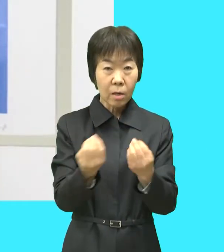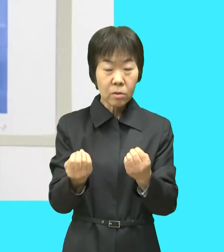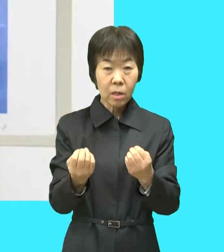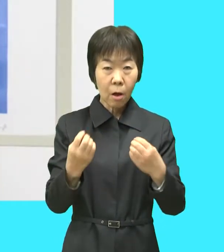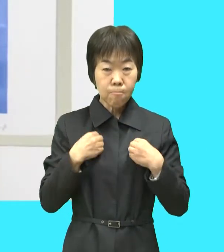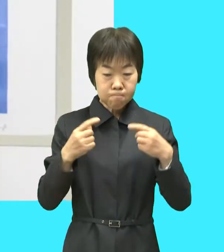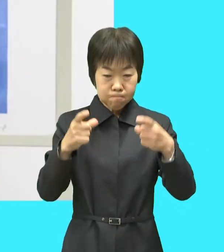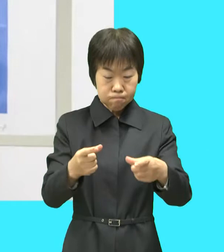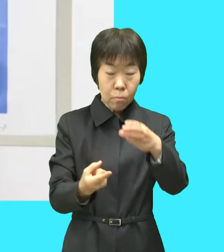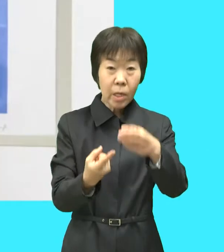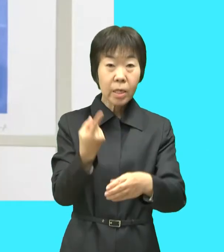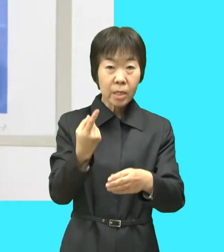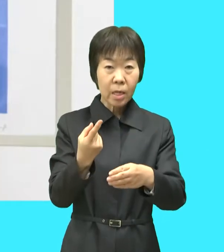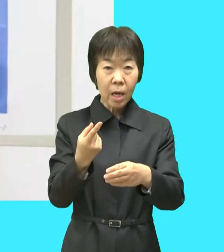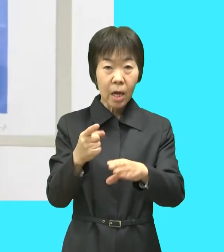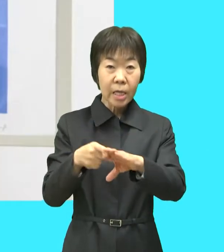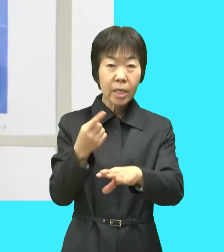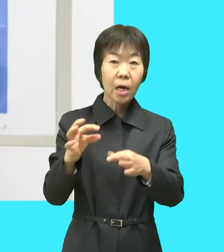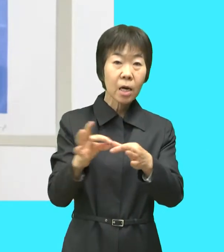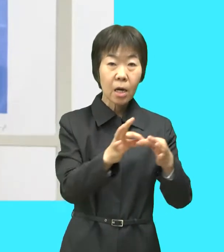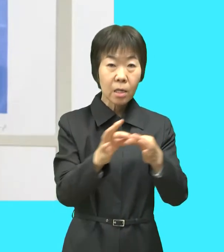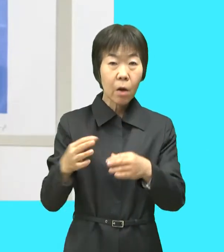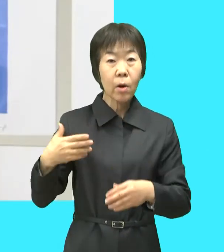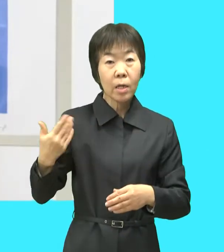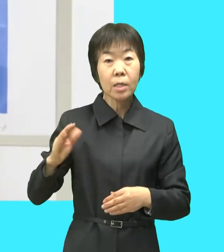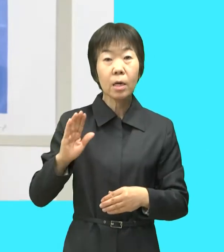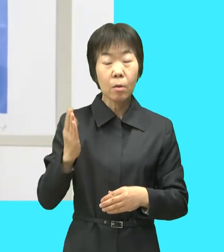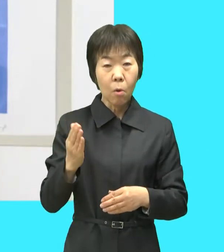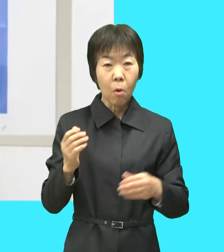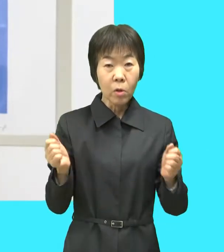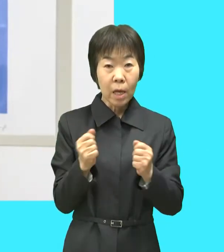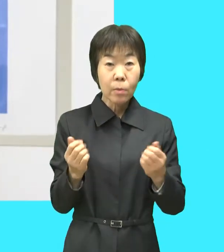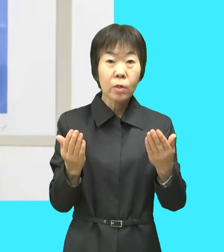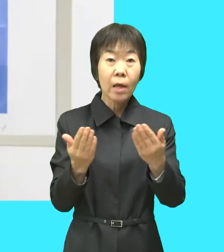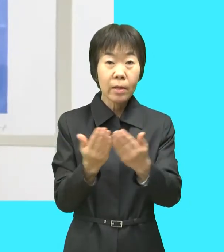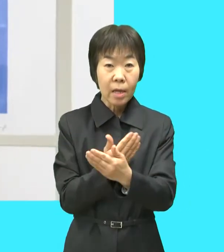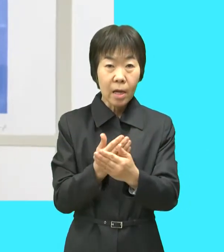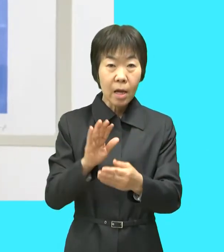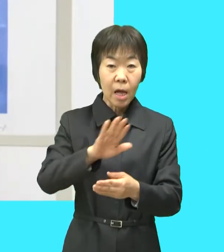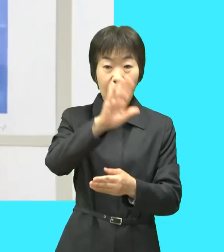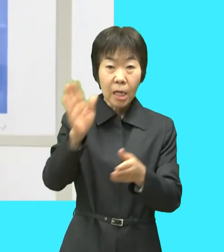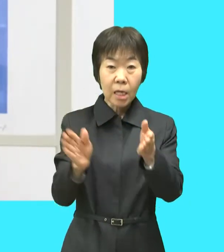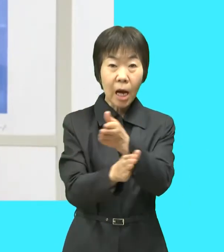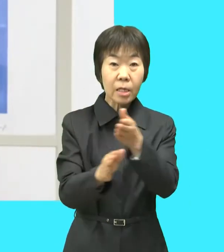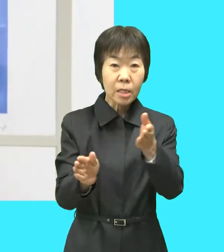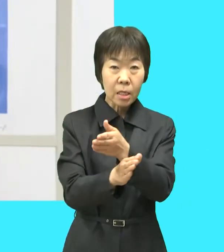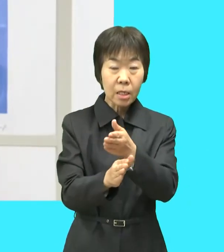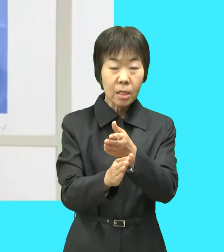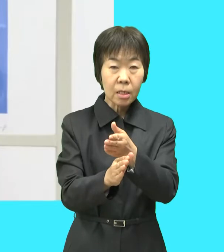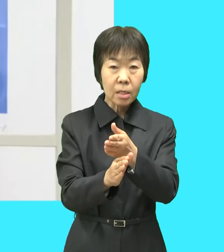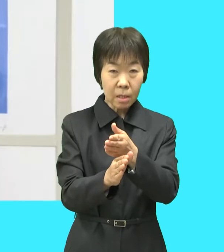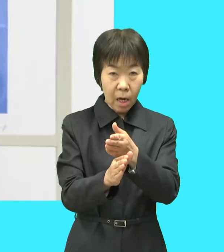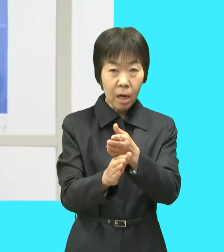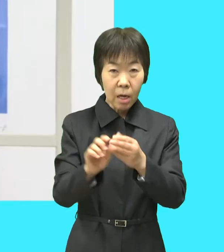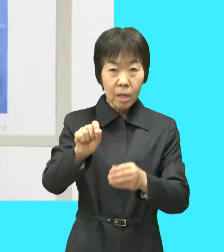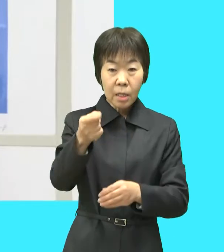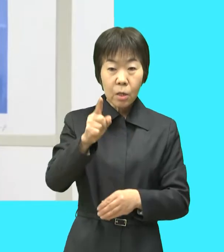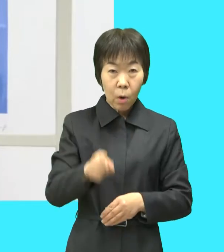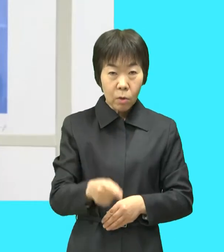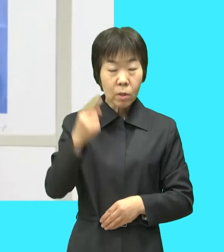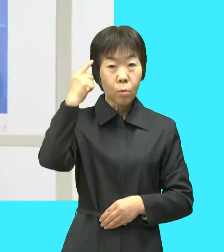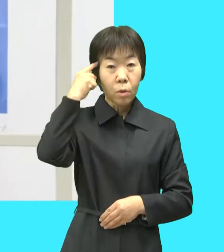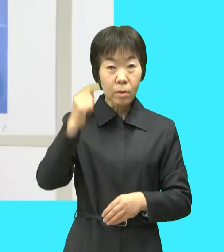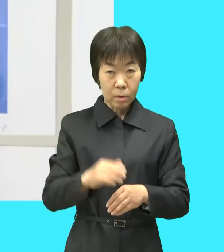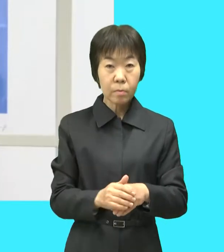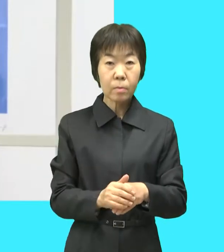生してまして、まあ、直接の因果関係は分からないんですけれども、やっぱり寒くなってきて換気というのが一つキーワードなのかなと思っ